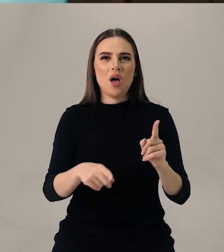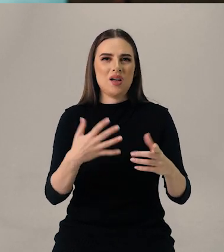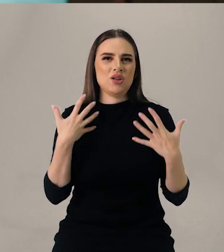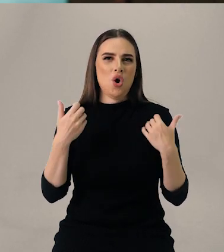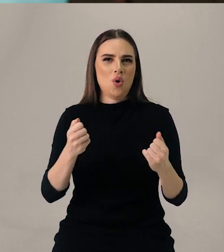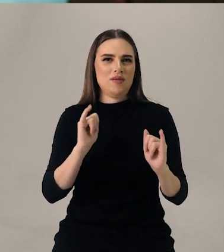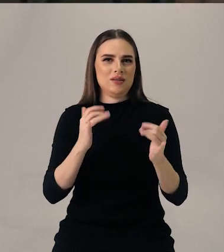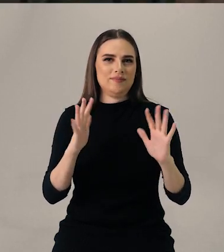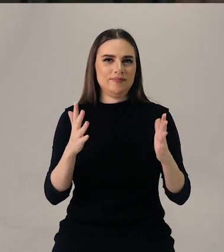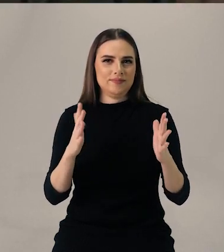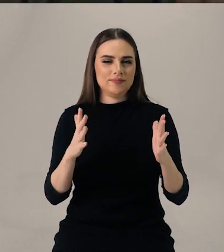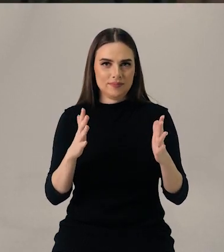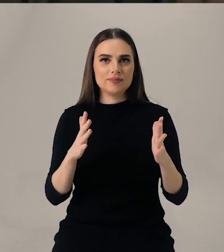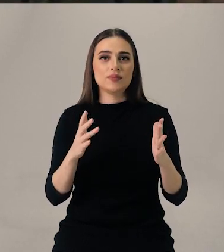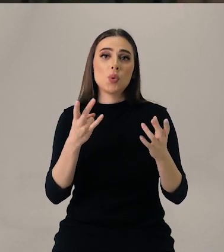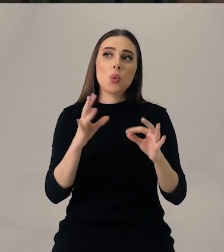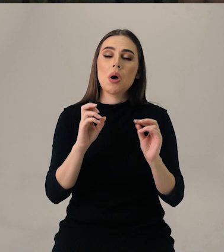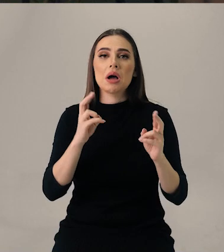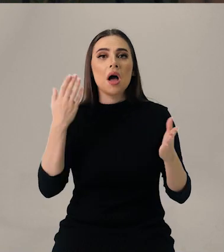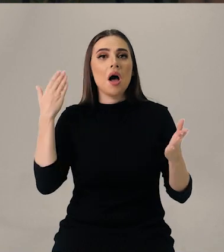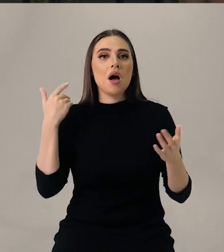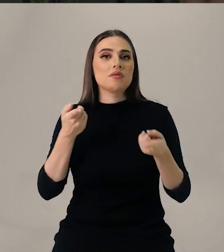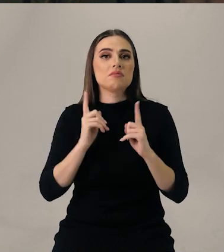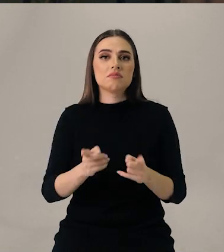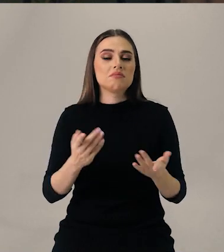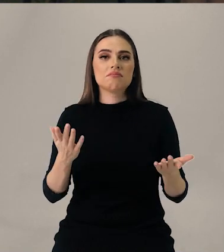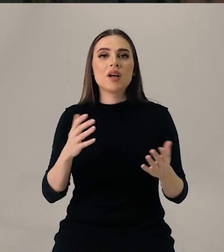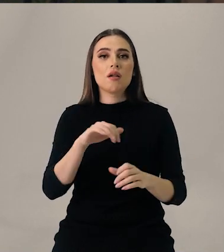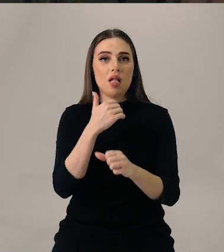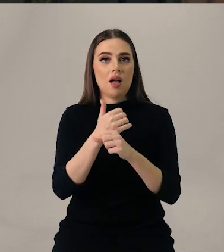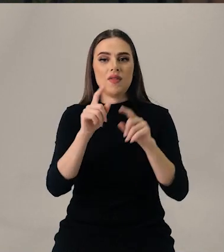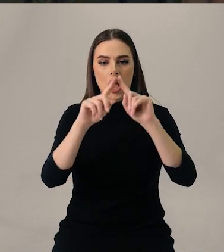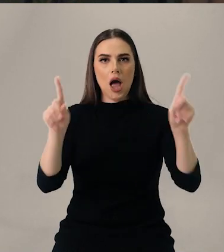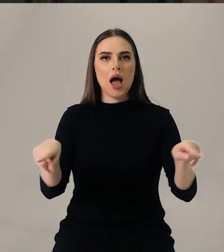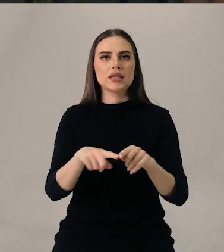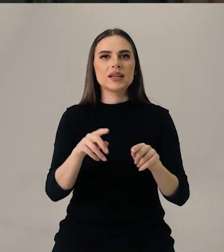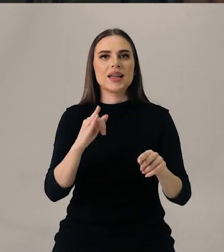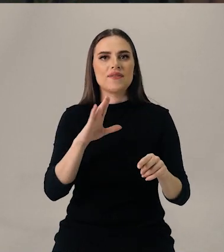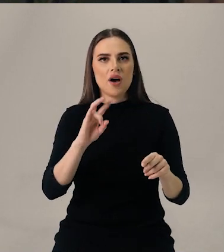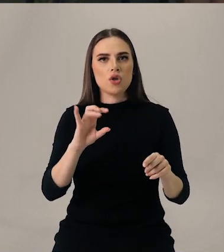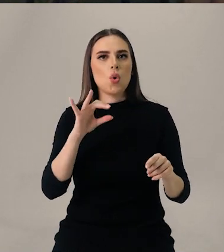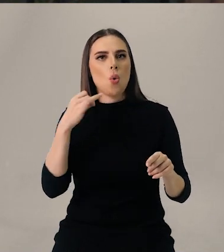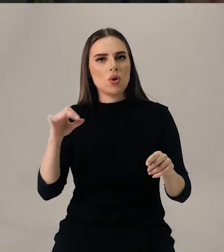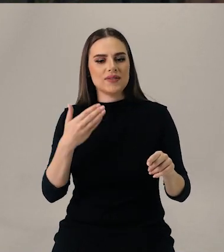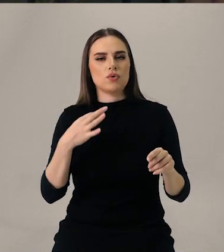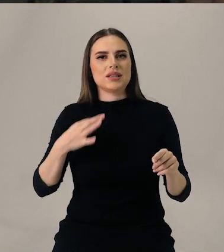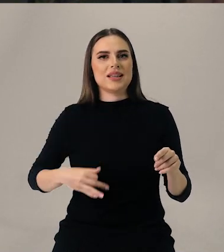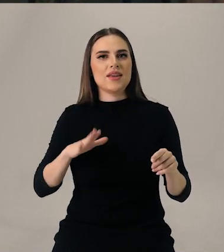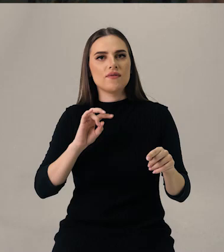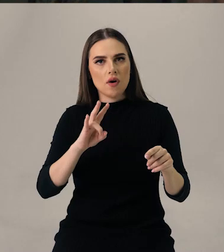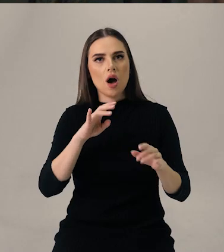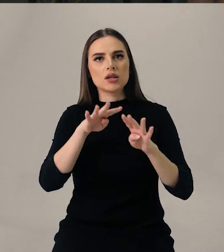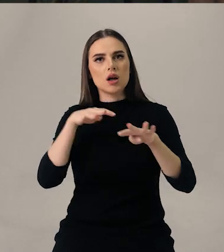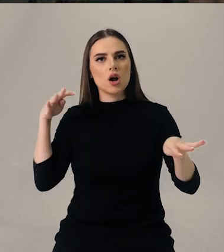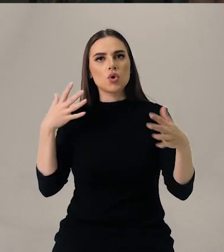крепким здоровьем. Но как бы то ни было, на самом деле это не меняет главного. Картина «Иван Грозный и сын его Иван» удивляет зрителей